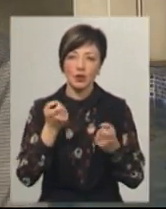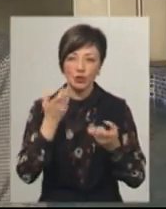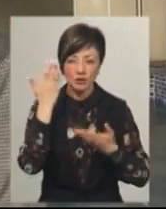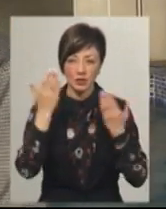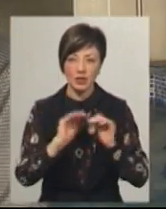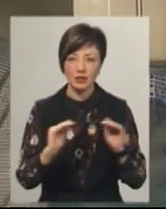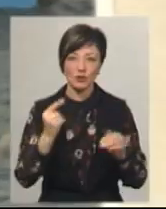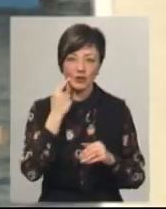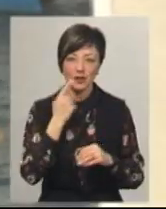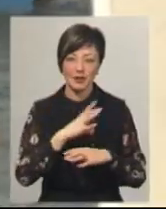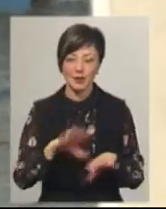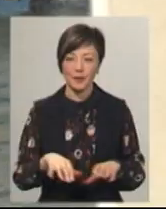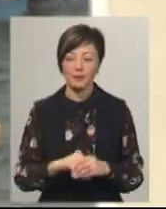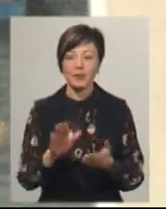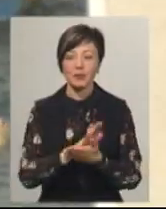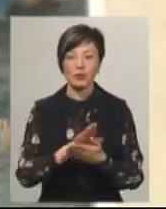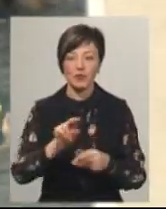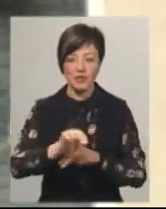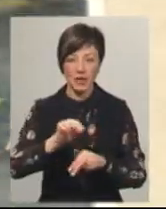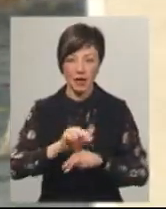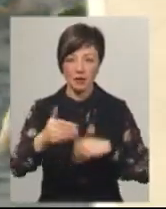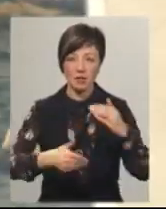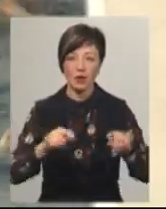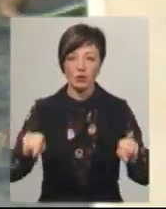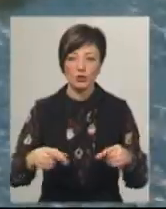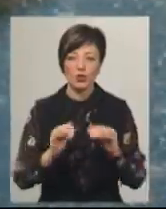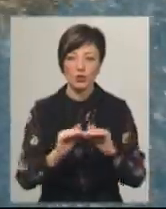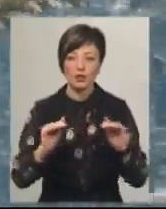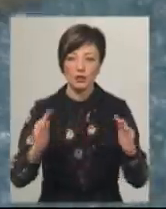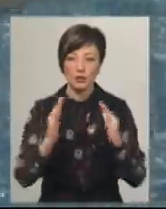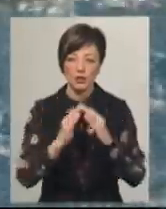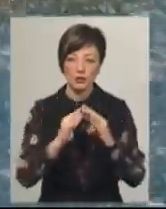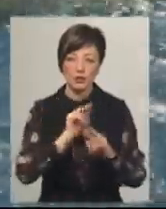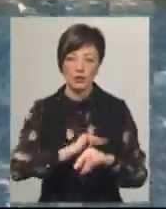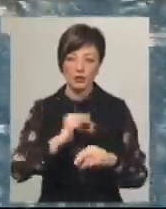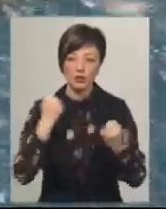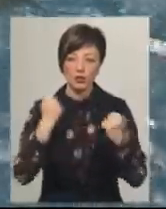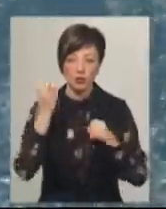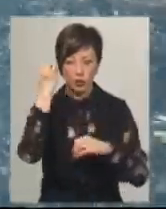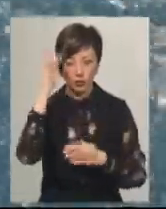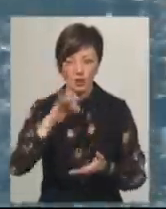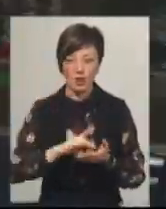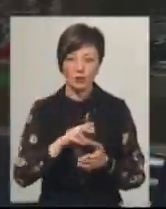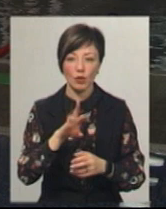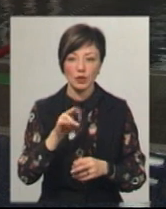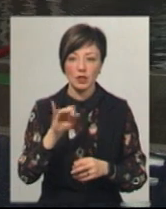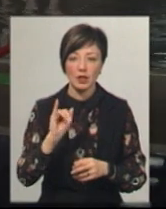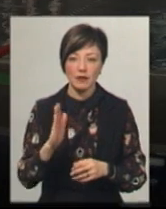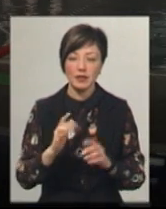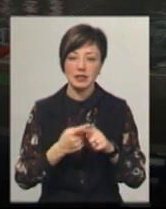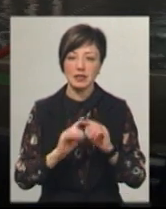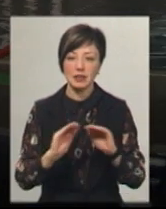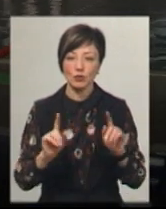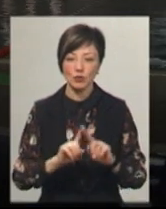нікому не було образливо. Безкоштовні заняття в басейні організовують для дітей дитячого будинку працівники спортивно-культурного центру «Плоскирів». Ці дітки,